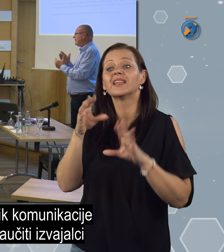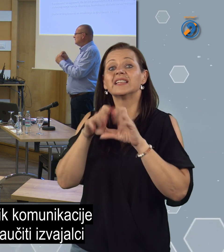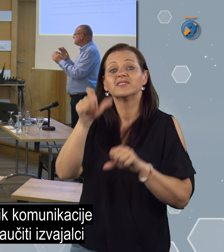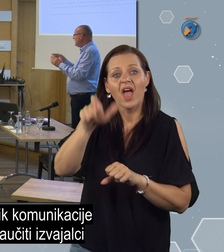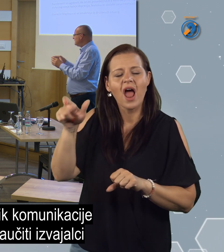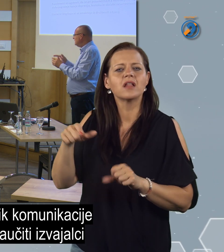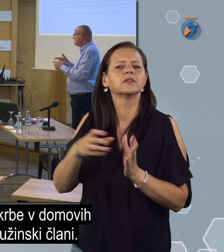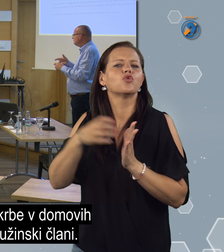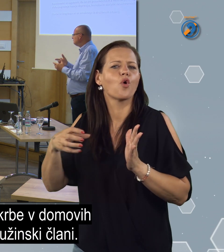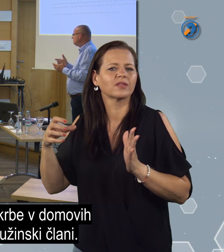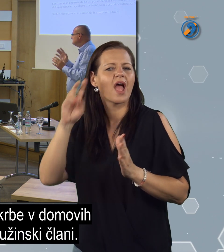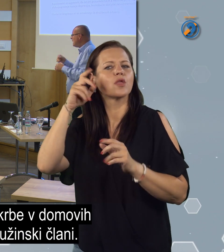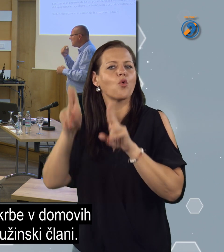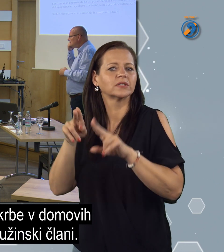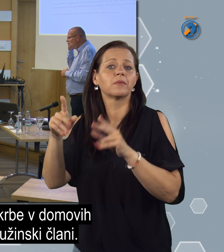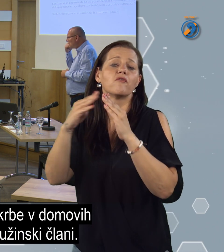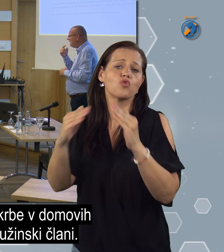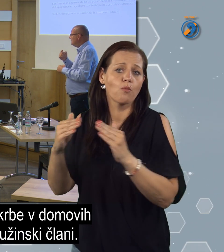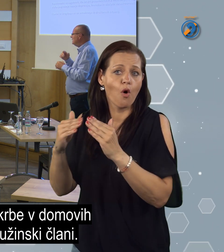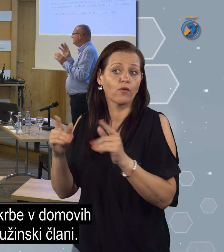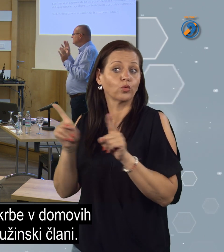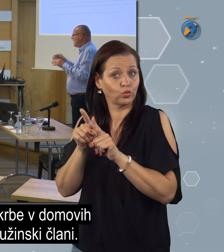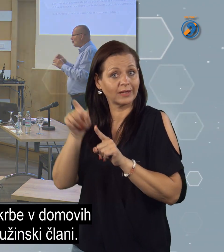naučiti izvajalci dolgotrajne oskrbe v